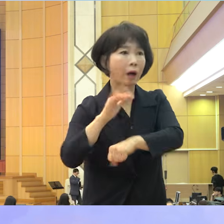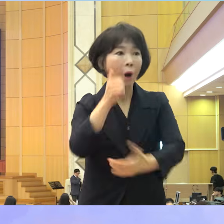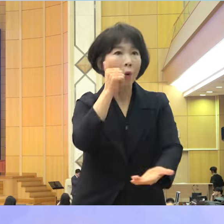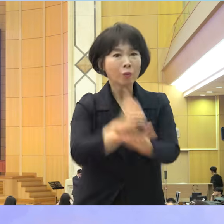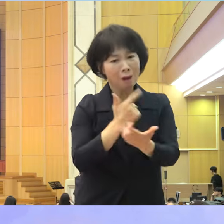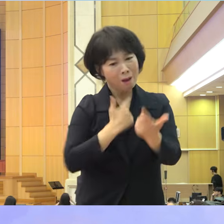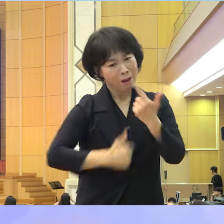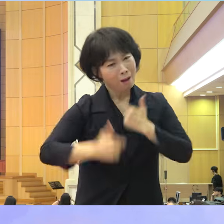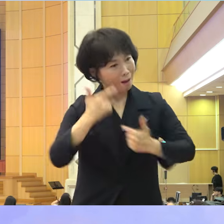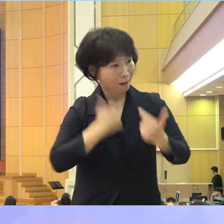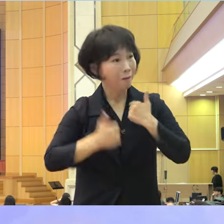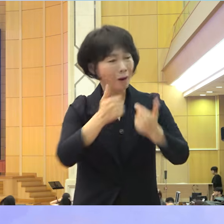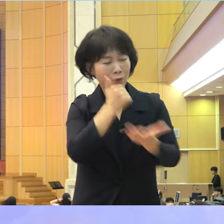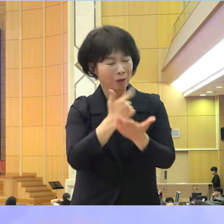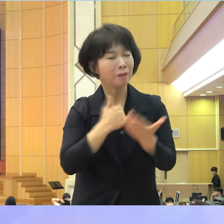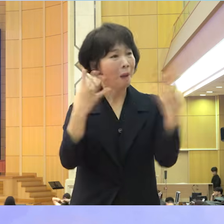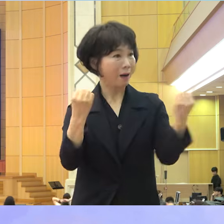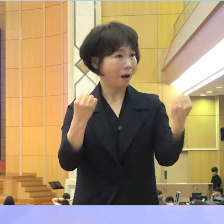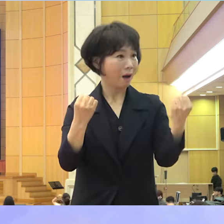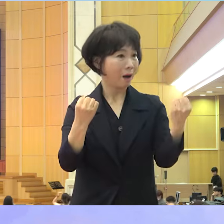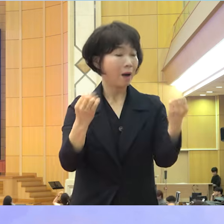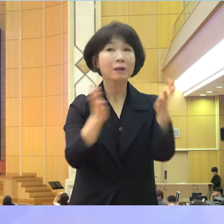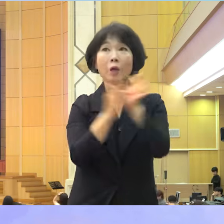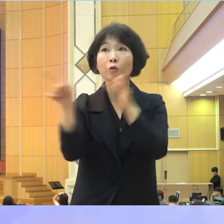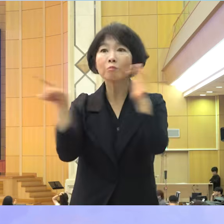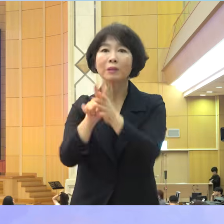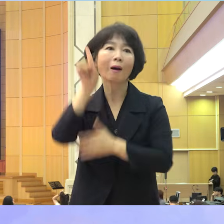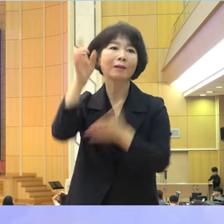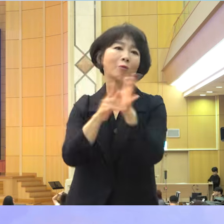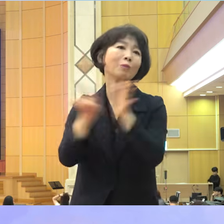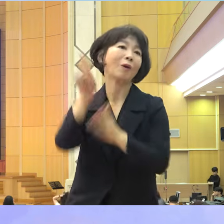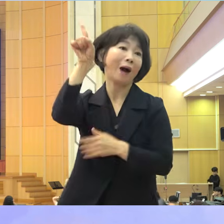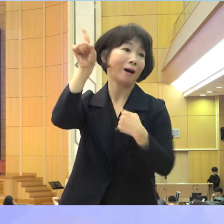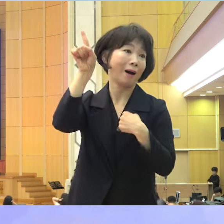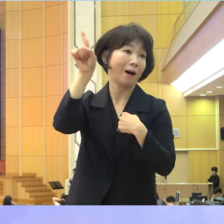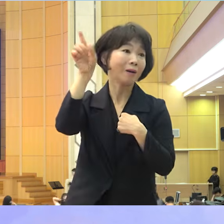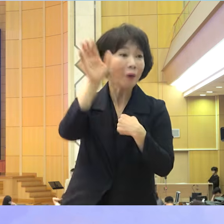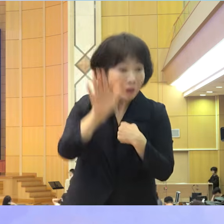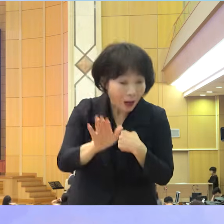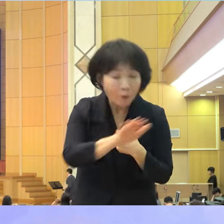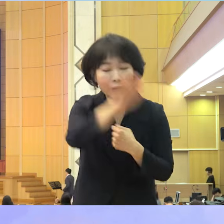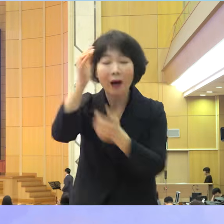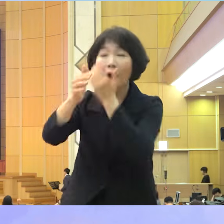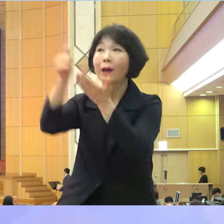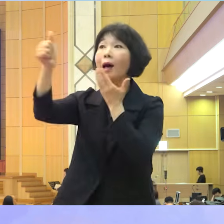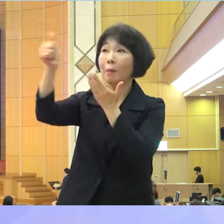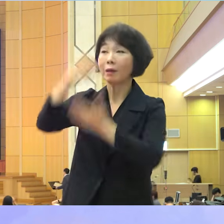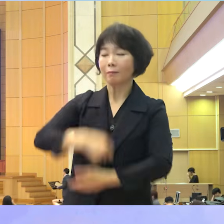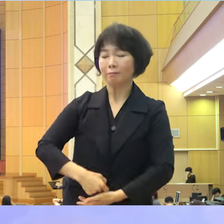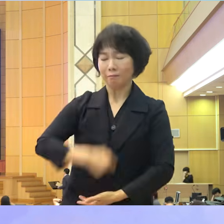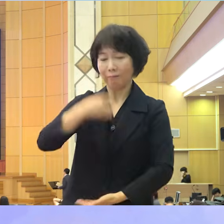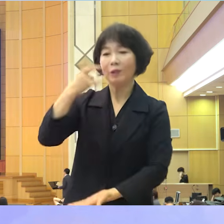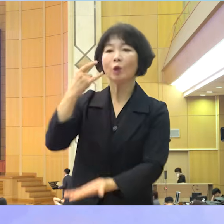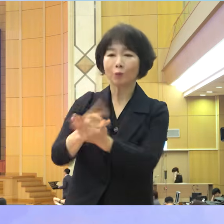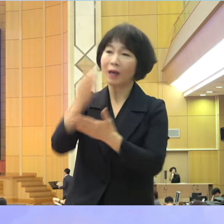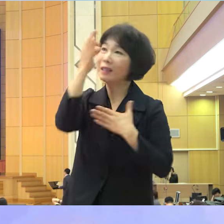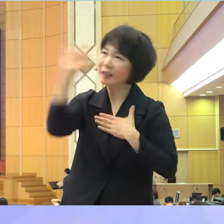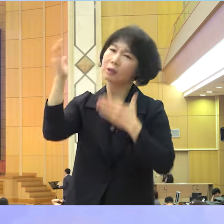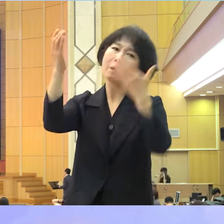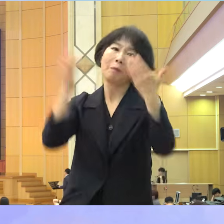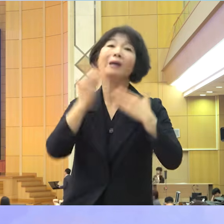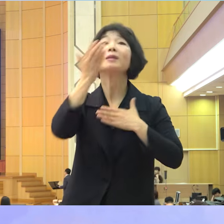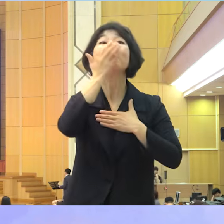없는데 근데 그냥 예수 믿었다는 것밖에 없는데 우리가 하나님께 의로